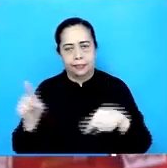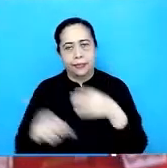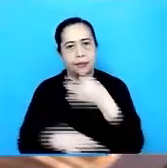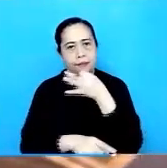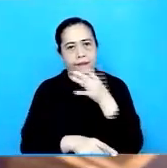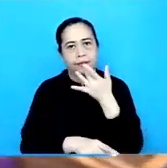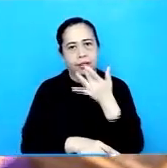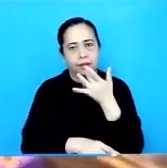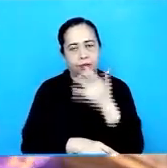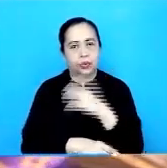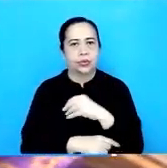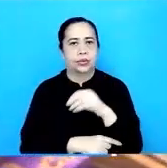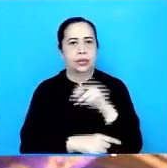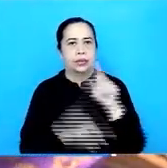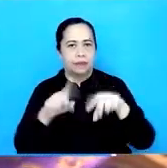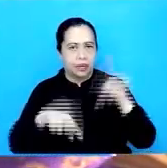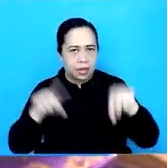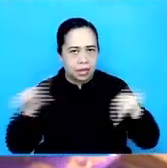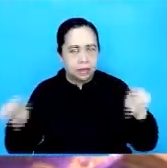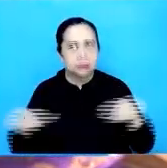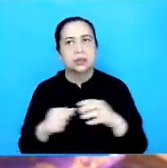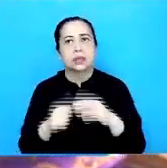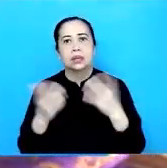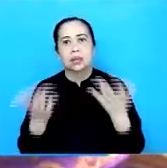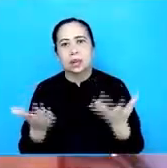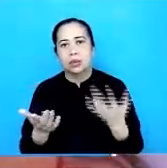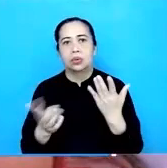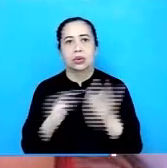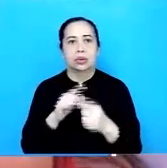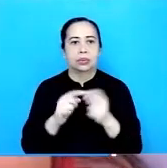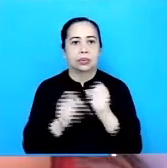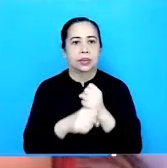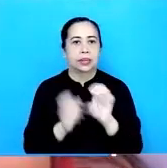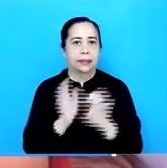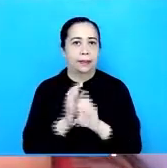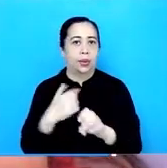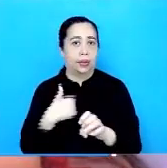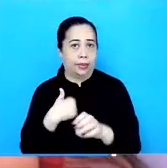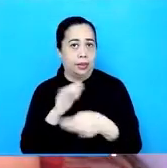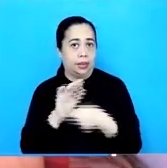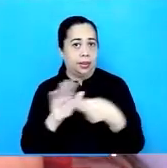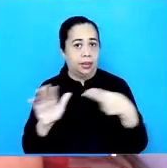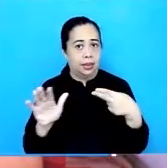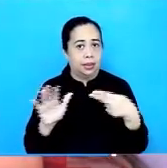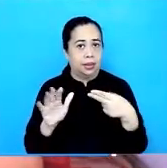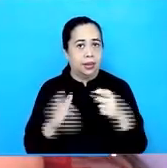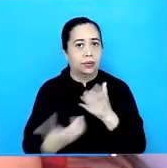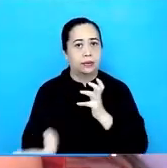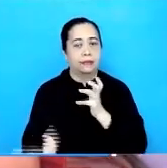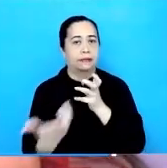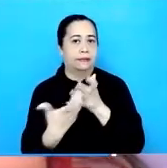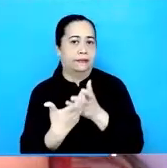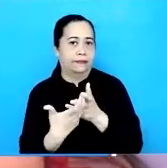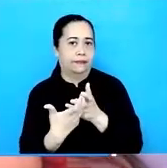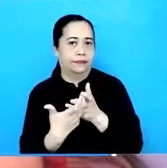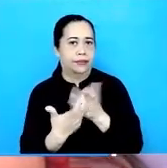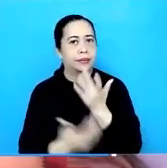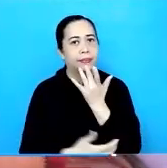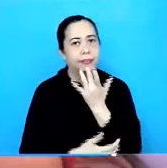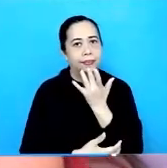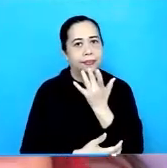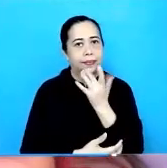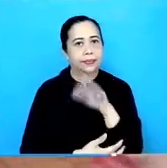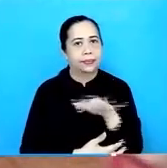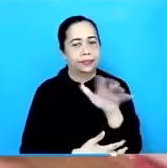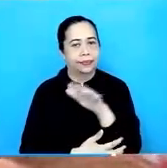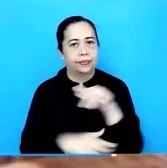and variants. Ngayon, pag gumagawa ng hopya, like kami, tatak namin, binabagay namin sa panlasa ng mga